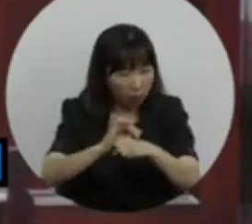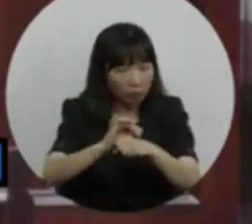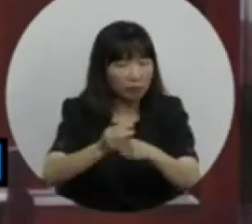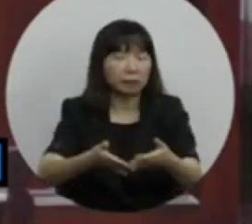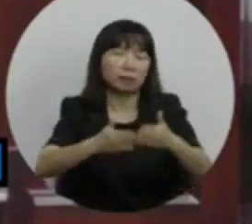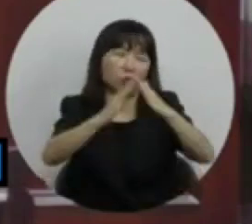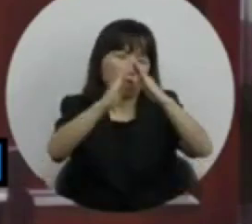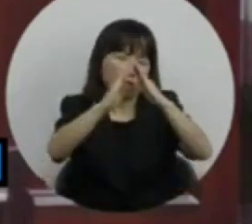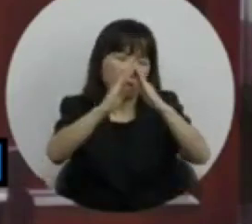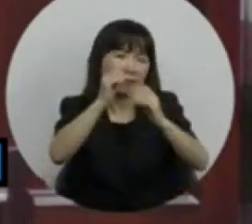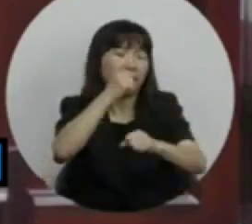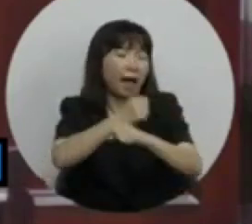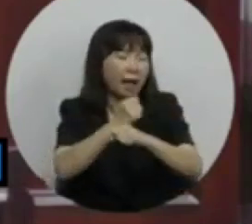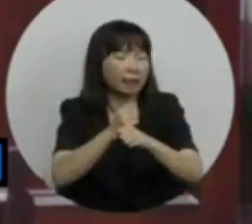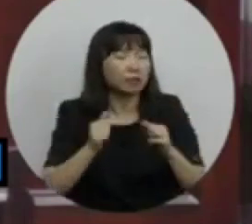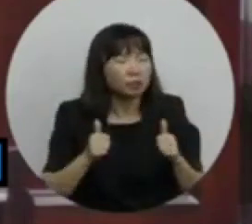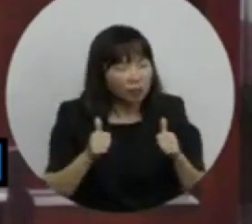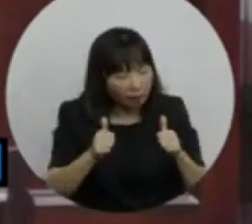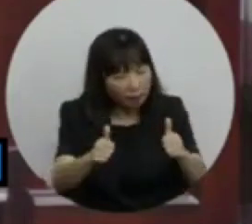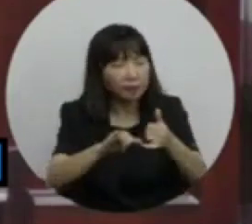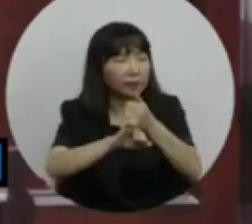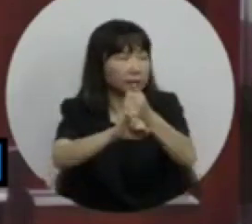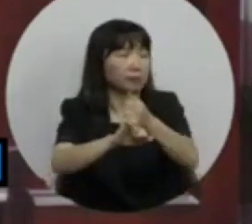짓도록 최선을 다하겠습니다.